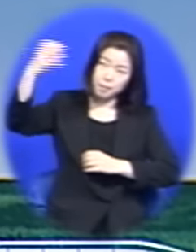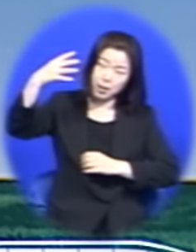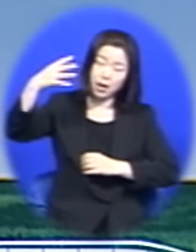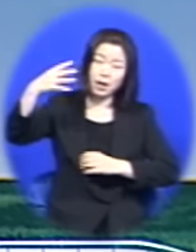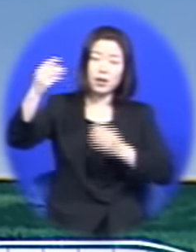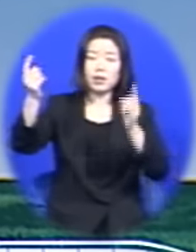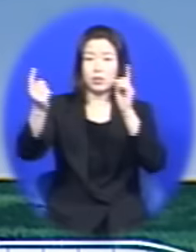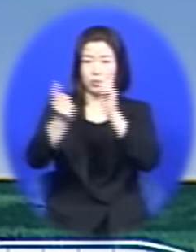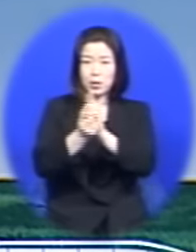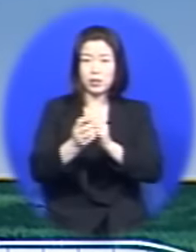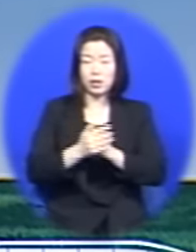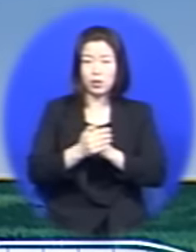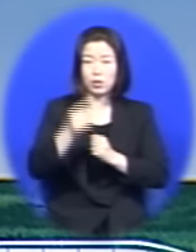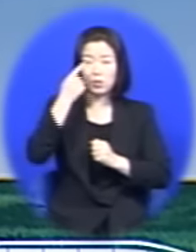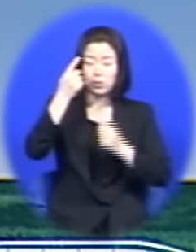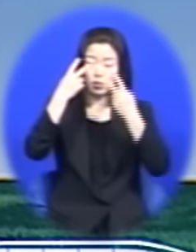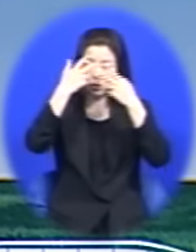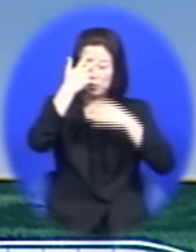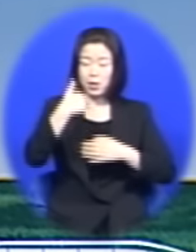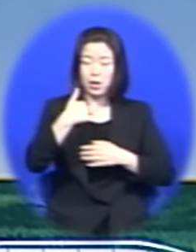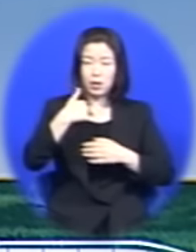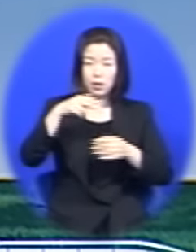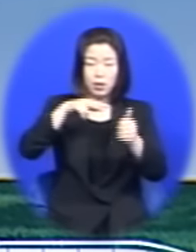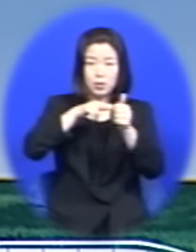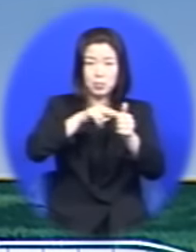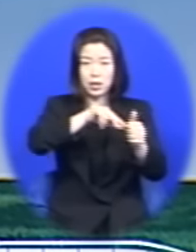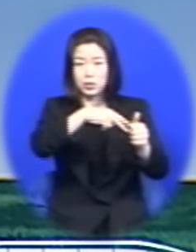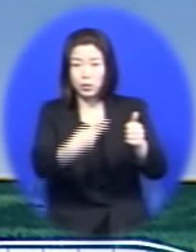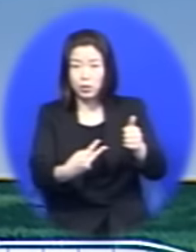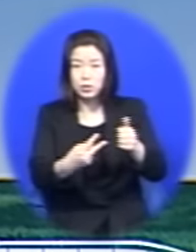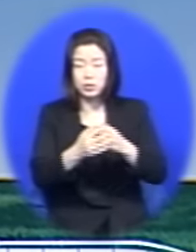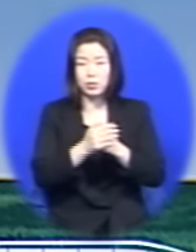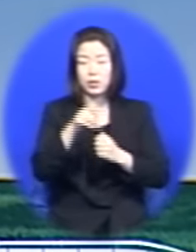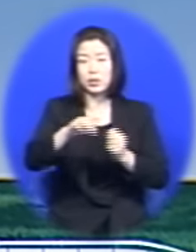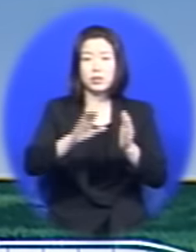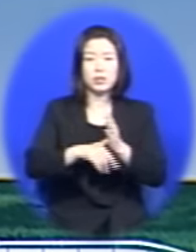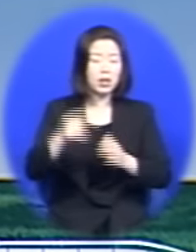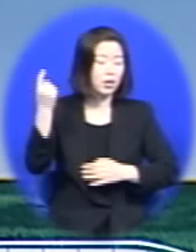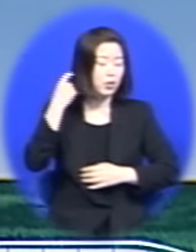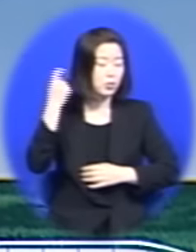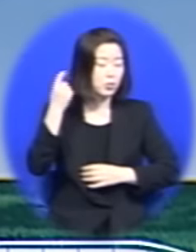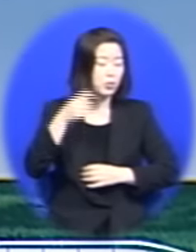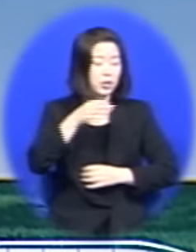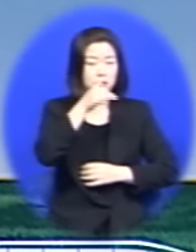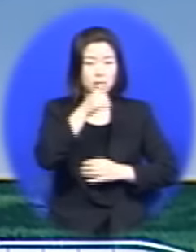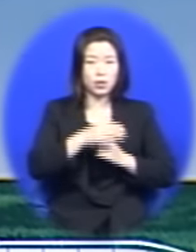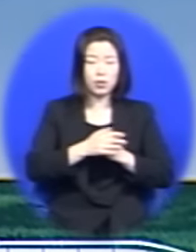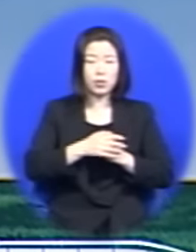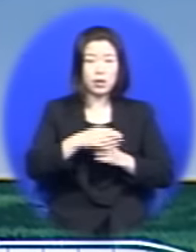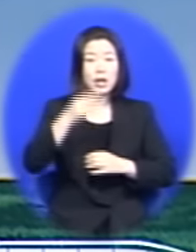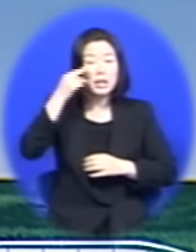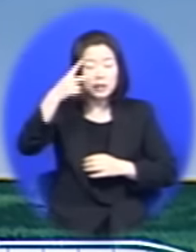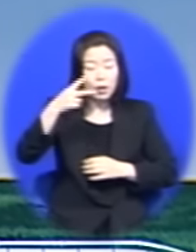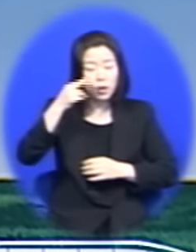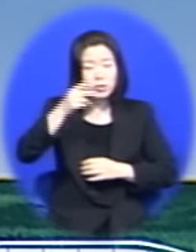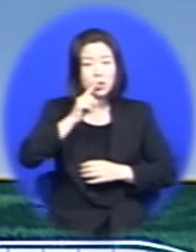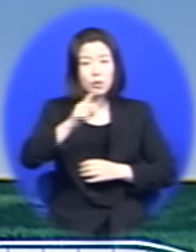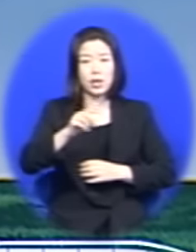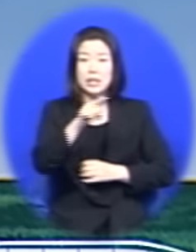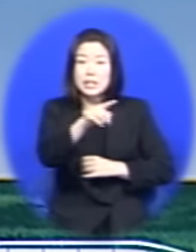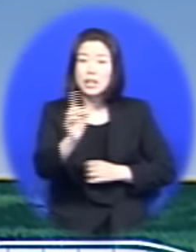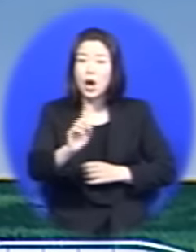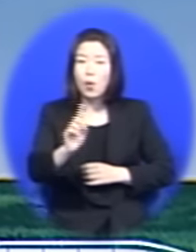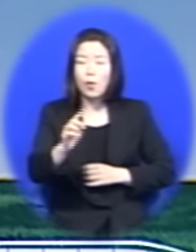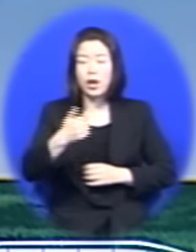그리고는 눈이 멀어서 말해서 꼬꾸라졌어요. 그때 소리가 들려옵니다. 사오라 사오라 내가 어째 나를